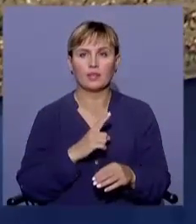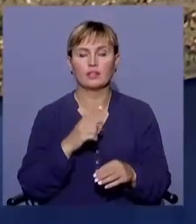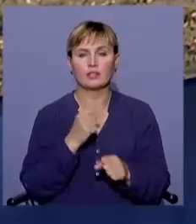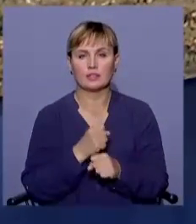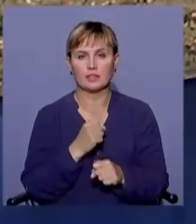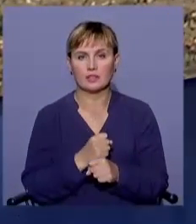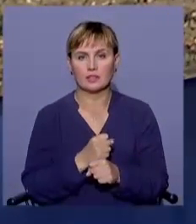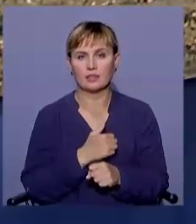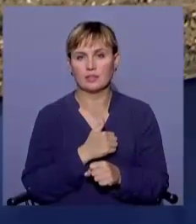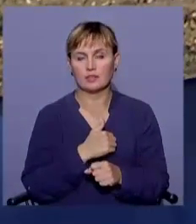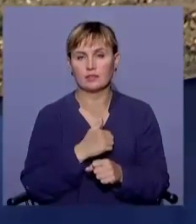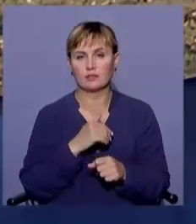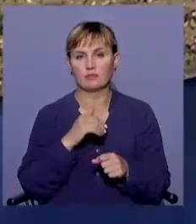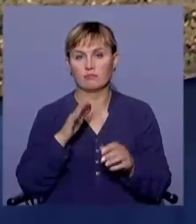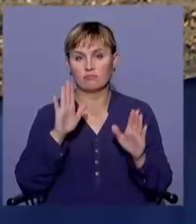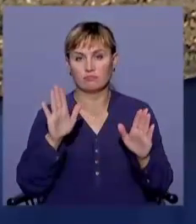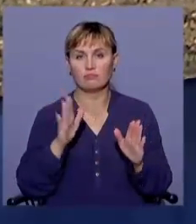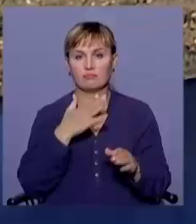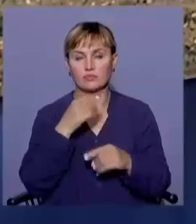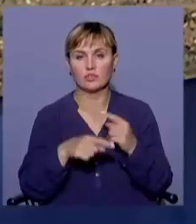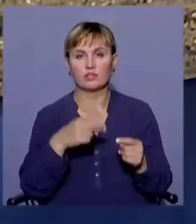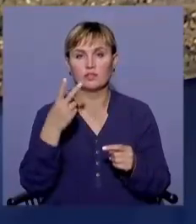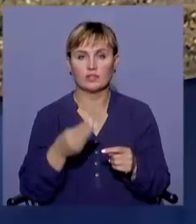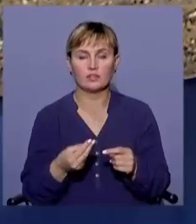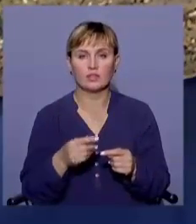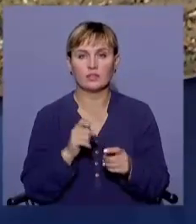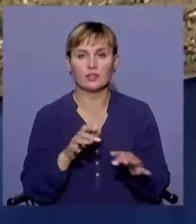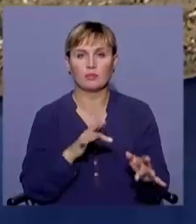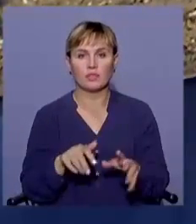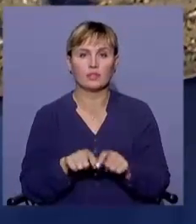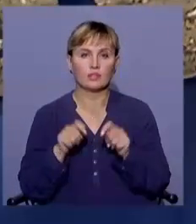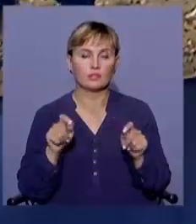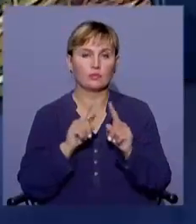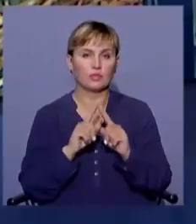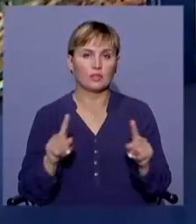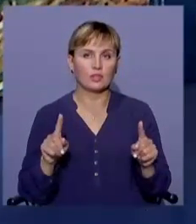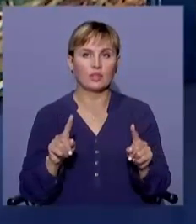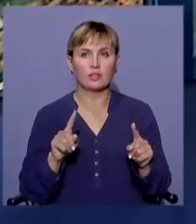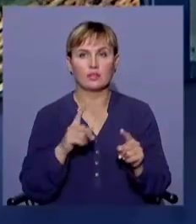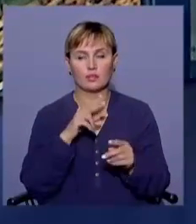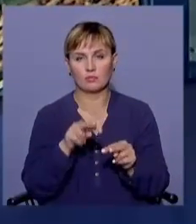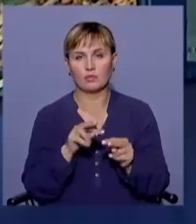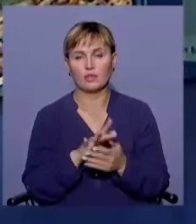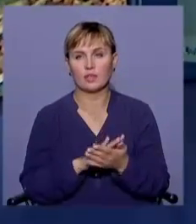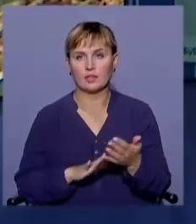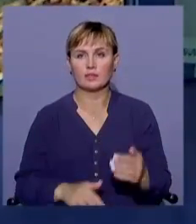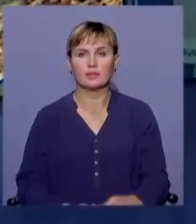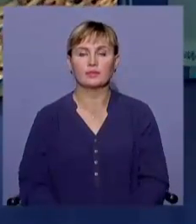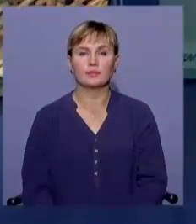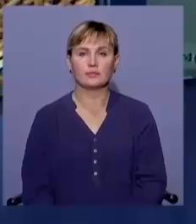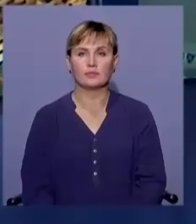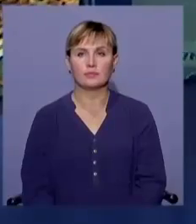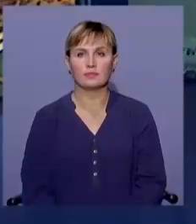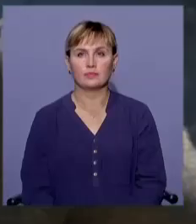Ринцлер, намерен презентовать буквально через пару дней. За процессом создания уникального арт-объекта наблюдала моя коллега Айбану